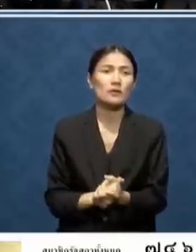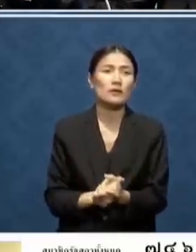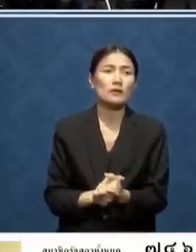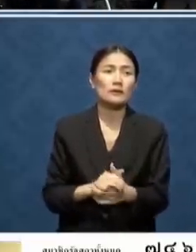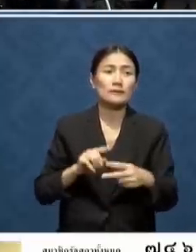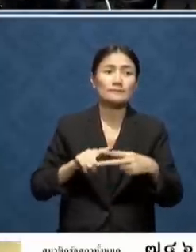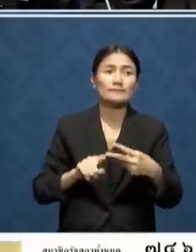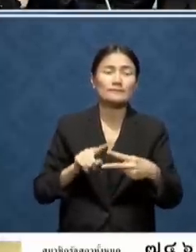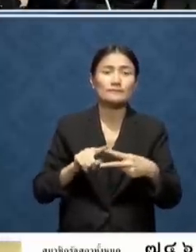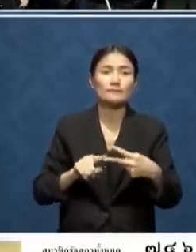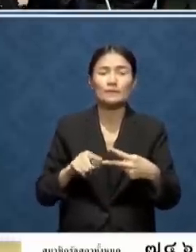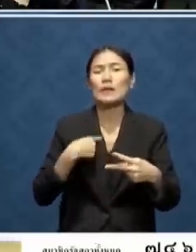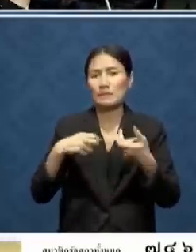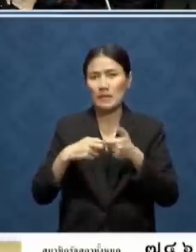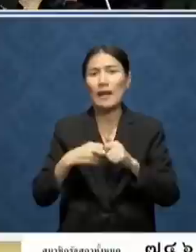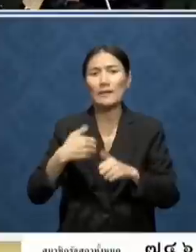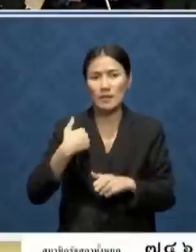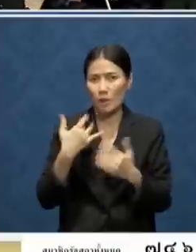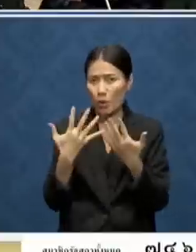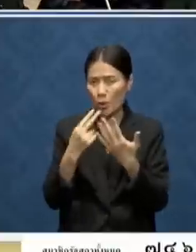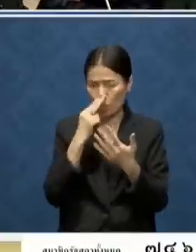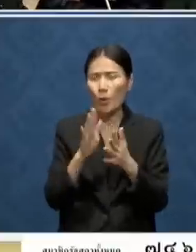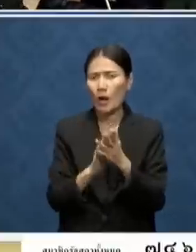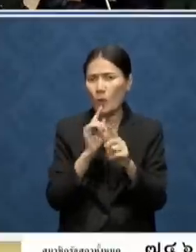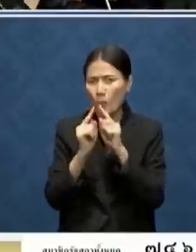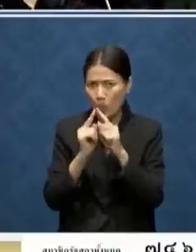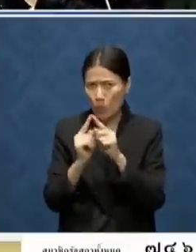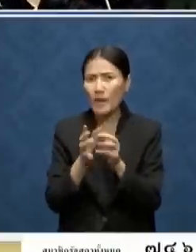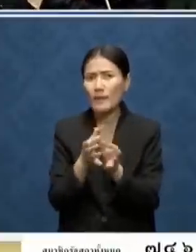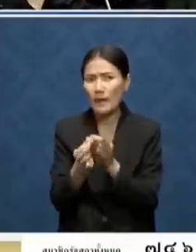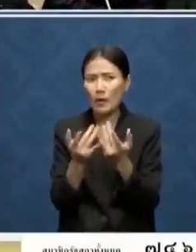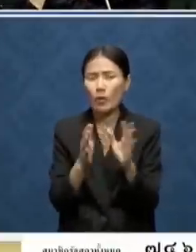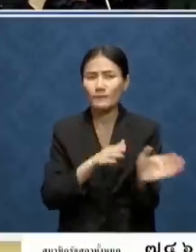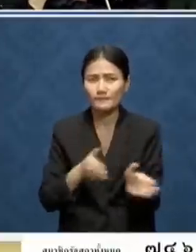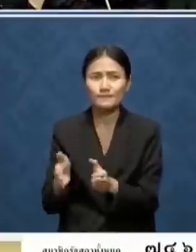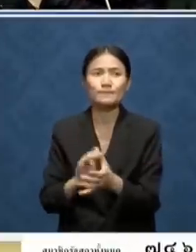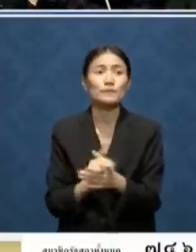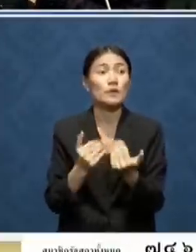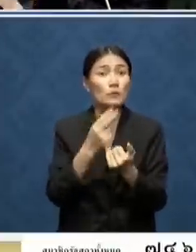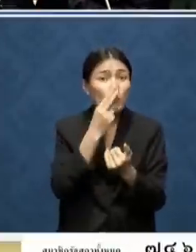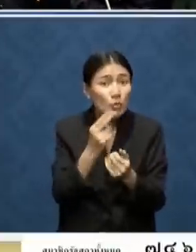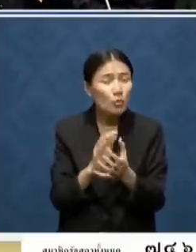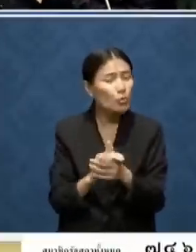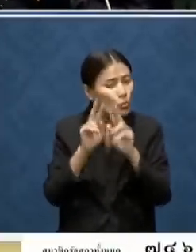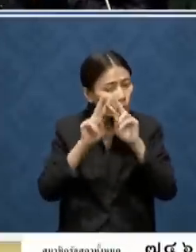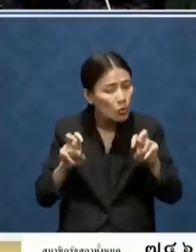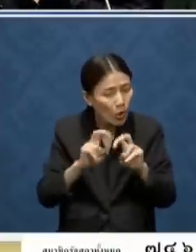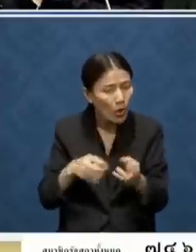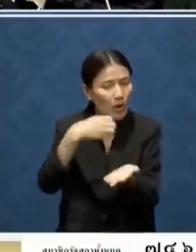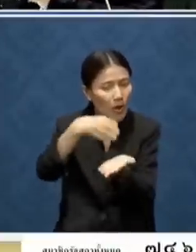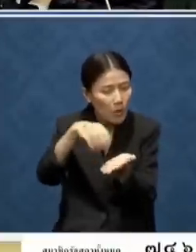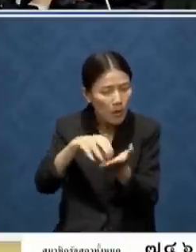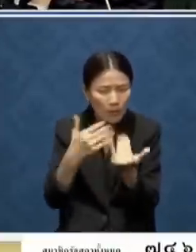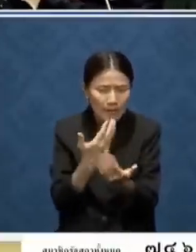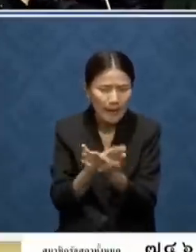ซ้อฉันคิดว่าอันนี้มีปัญหาแน่นอนแต่ว่าเดี๋ยวเรามาดูกันว่ามันมีปัญหายังไงนะคะฉั้นเดี๋ยวจะลองวิเคราะห์ให้ฟังว่าสรุปแล้วจะใช้